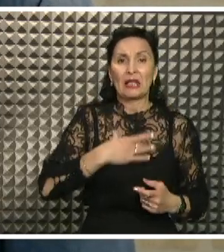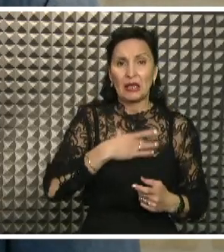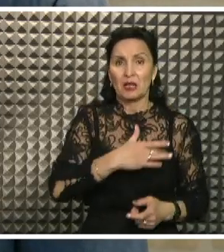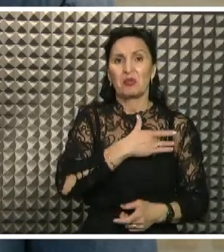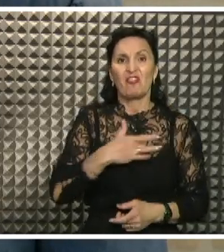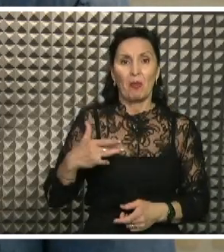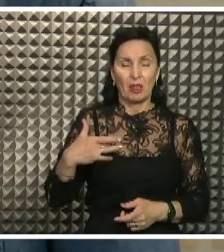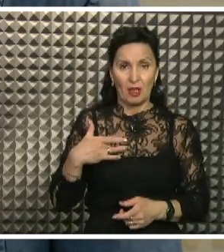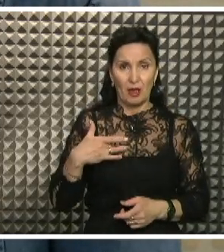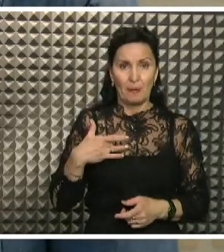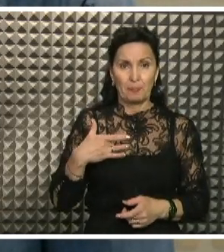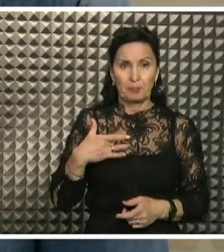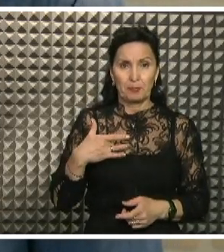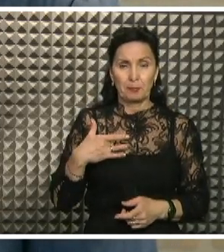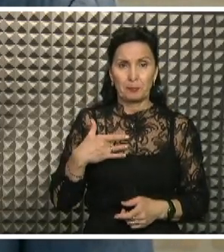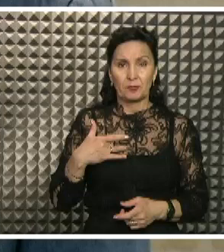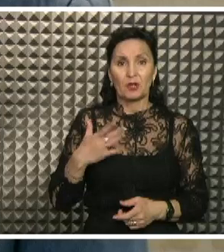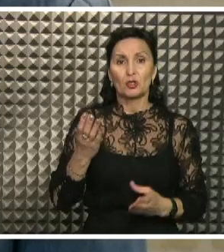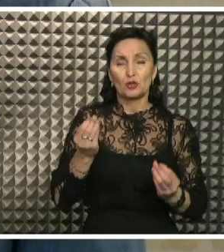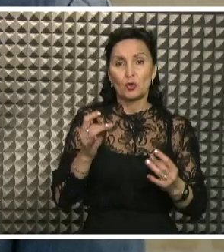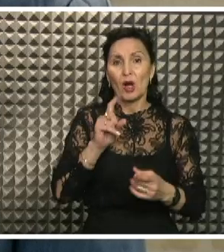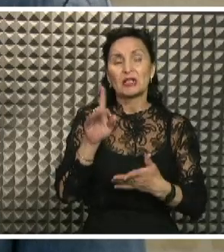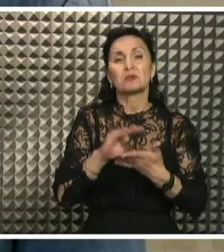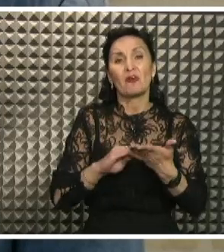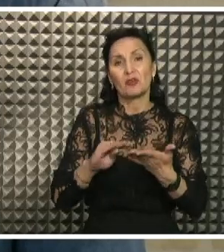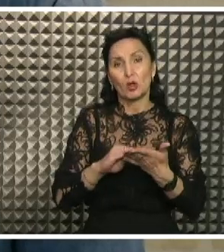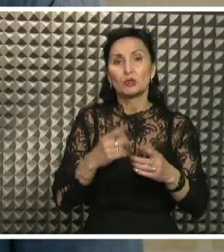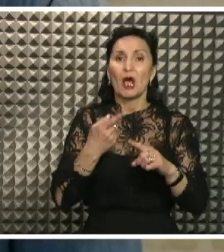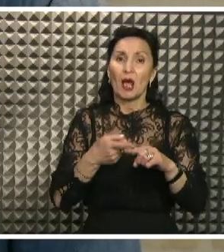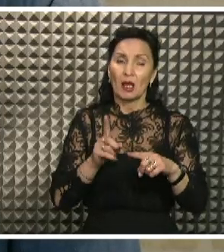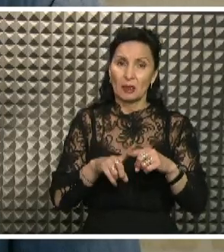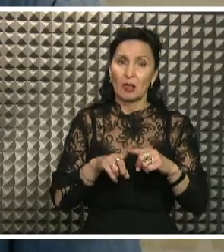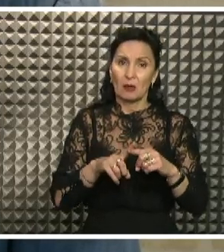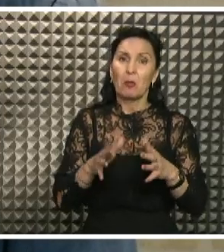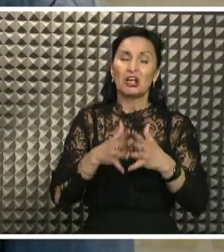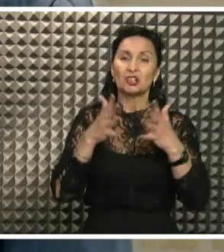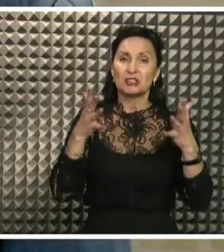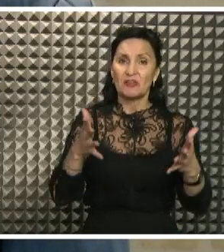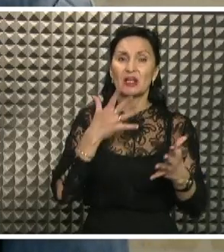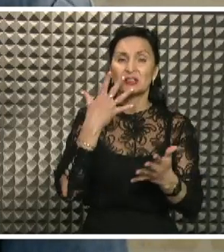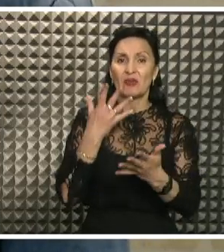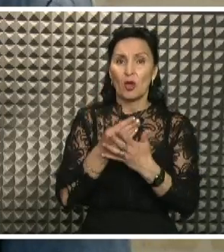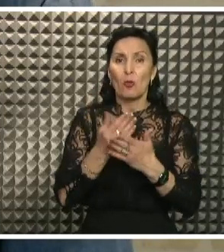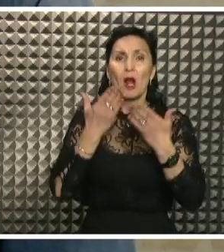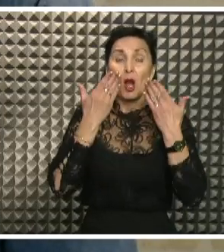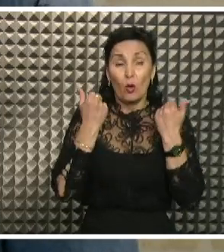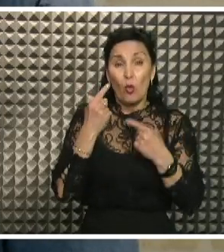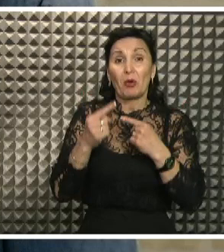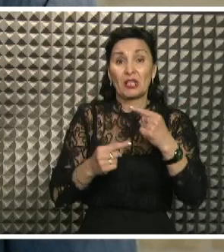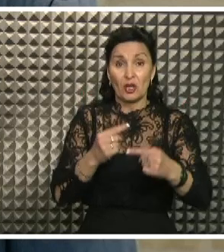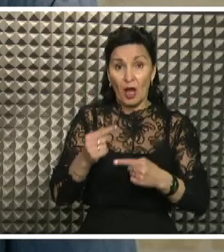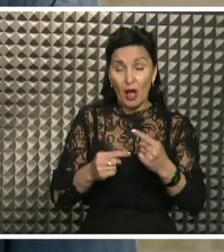пневмония. Вот. Ну, еще раз повторюсь, все-таки это в большинстве своем это легко